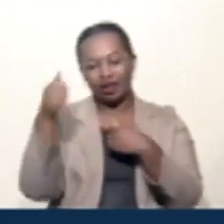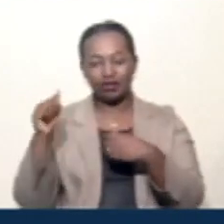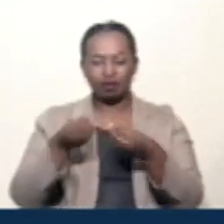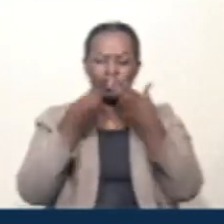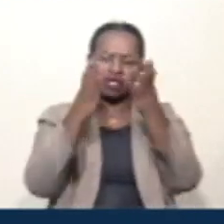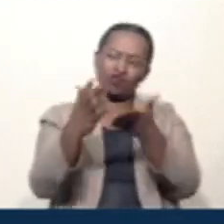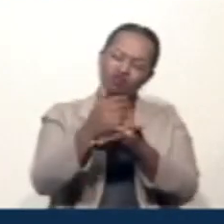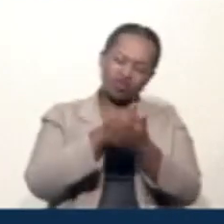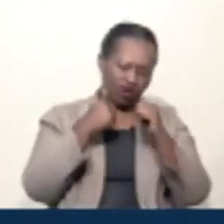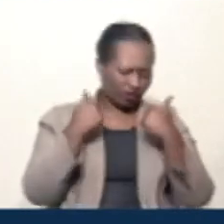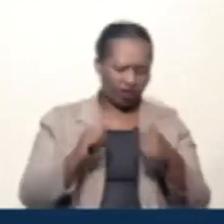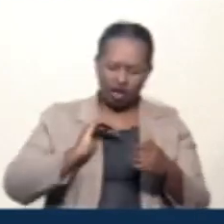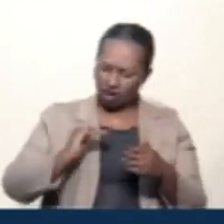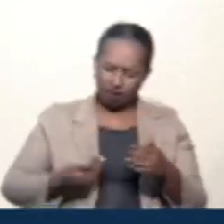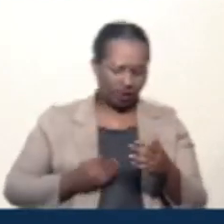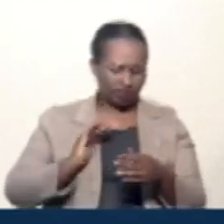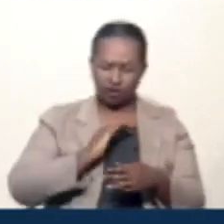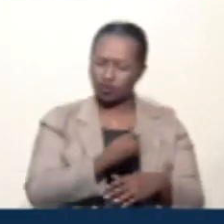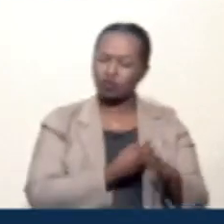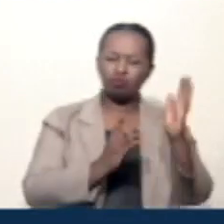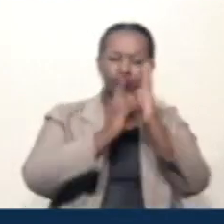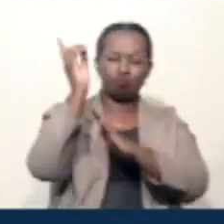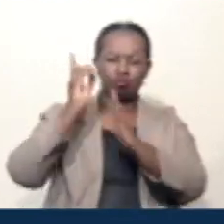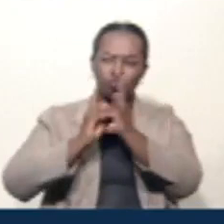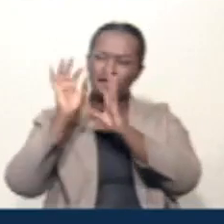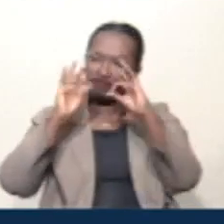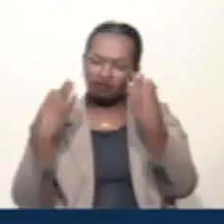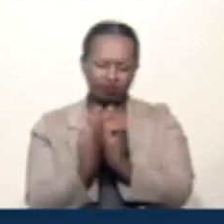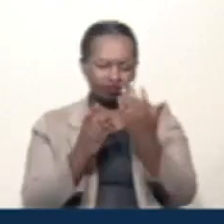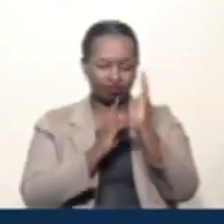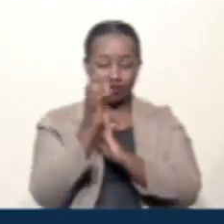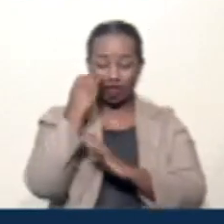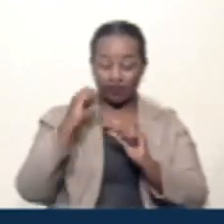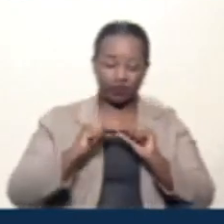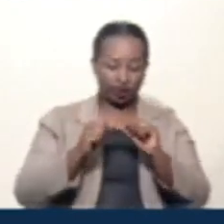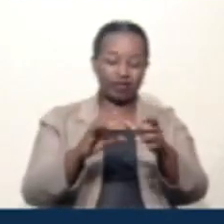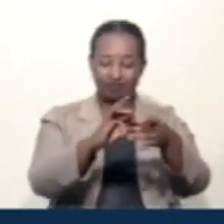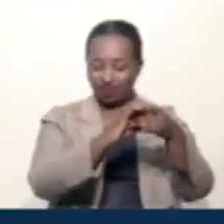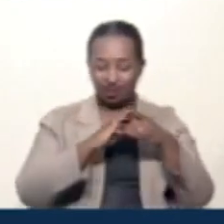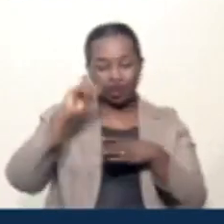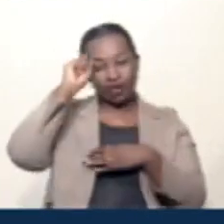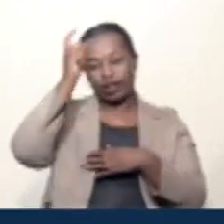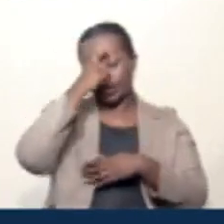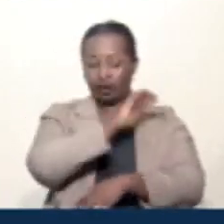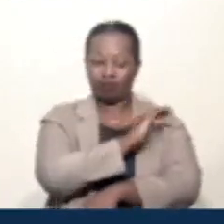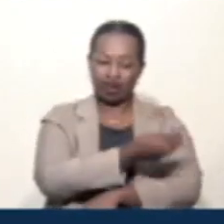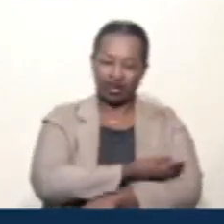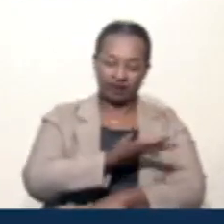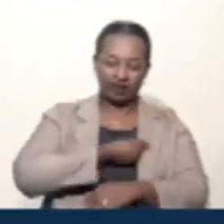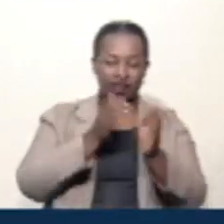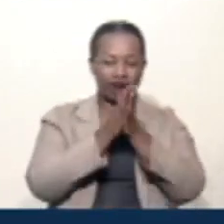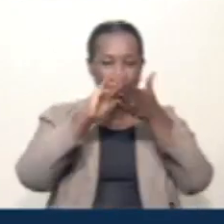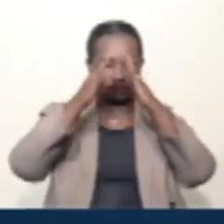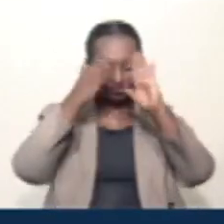bacu baragenda bavayo, imiryango yacu ikavayo igatera imbere kandi tugomeza gushyira hamwe ari leta imbaraga ifite n'abafatanyabikorwa tubona ko